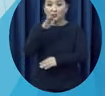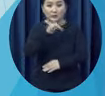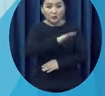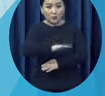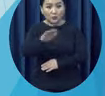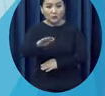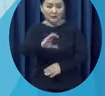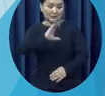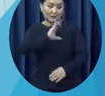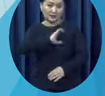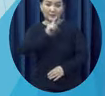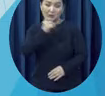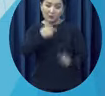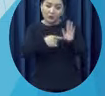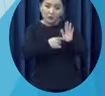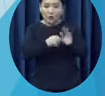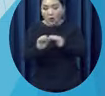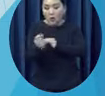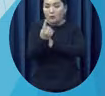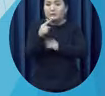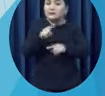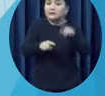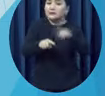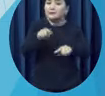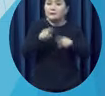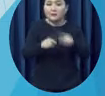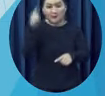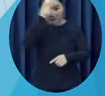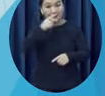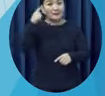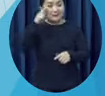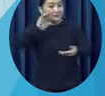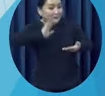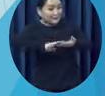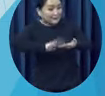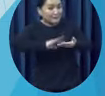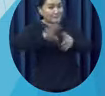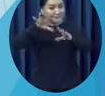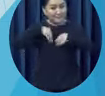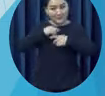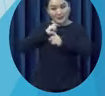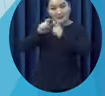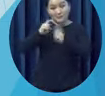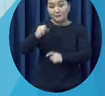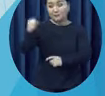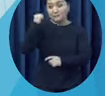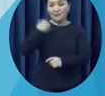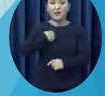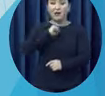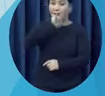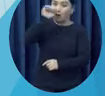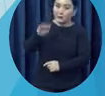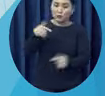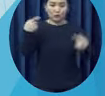зүйн хэрэгцээ хүүхдийн маань сэтгэл зүйн онцлог юу гэдэг вэ гэдгийг хэрвээ танин мэдэж харилцаж чадах юм бол түрүүний дурдсан нөгөө асуудал,